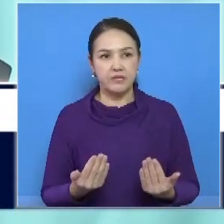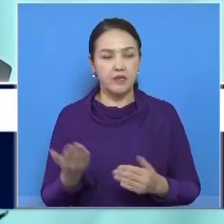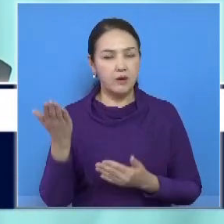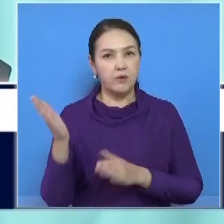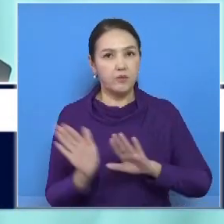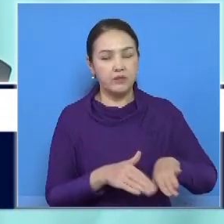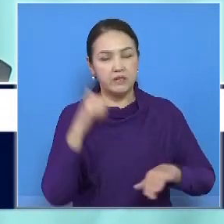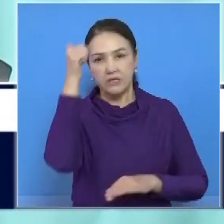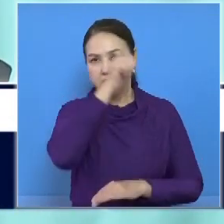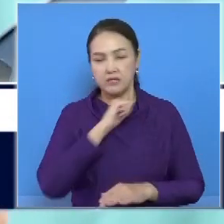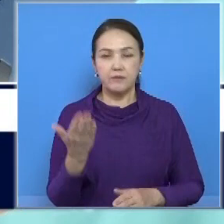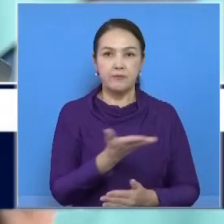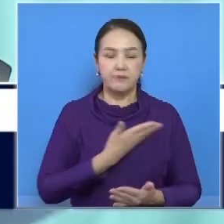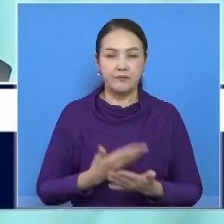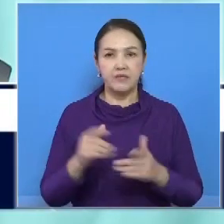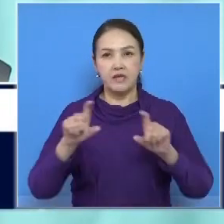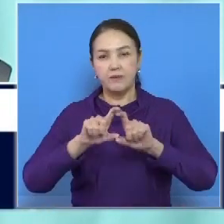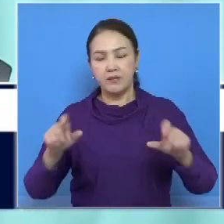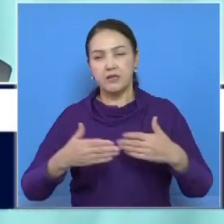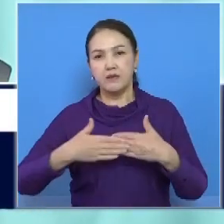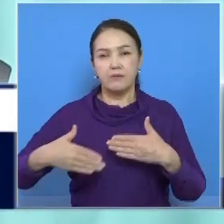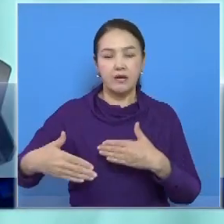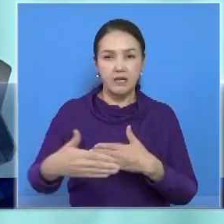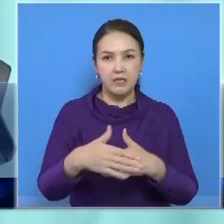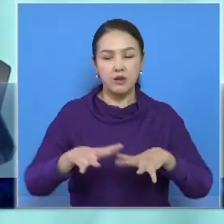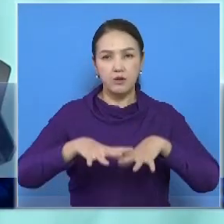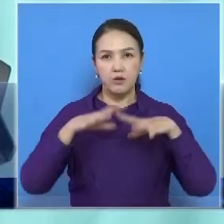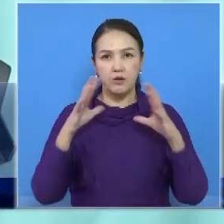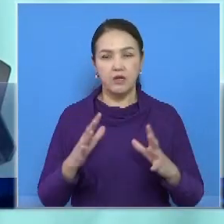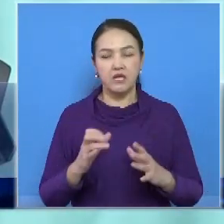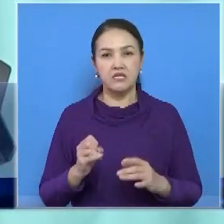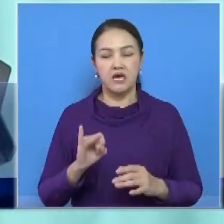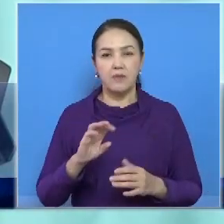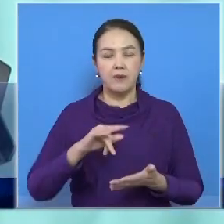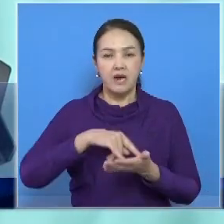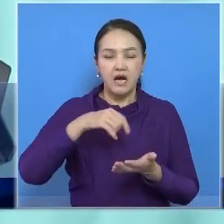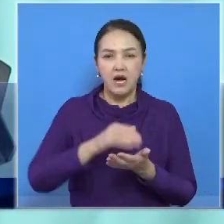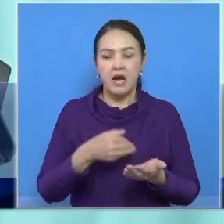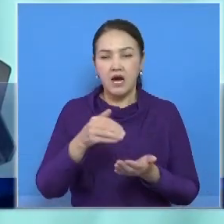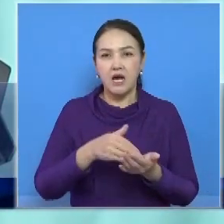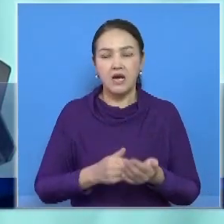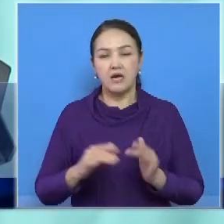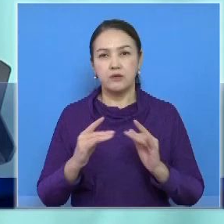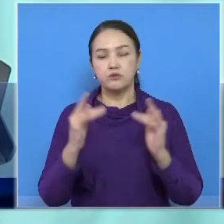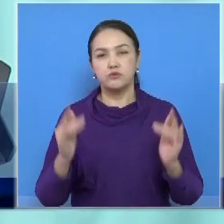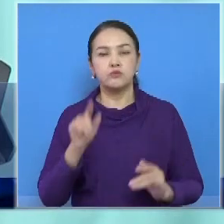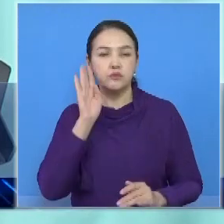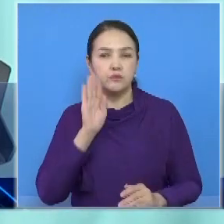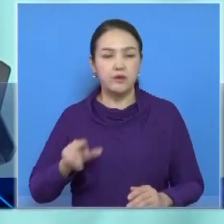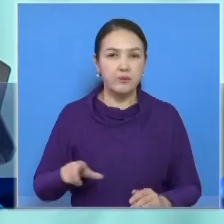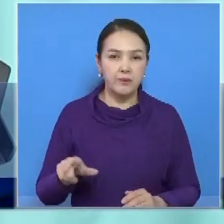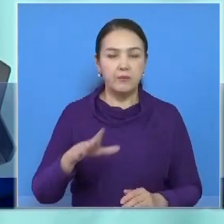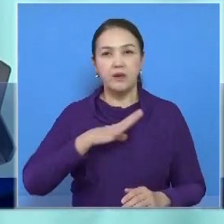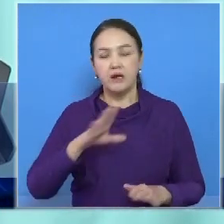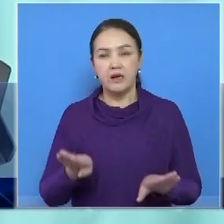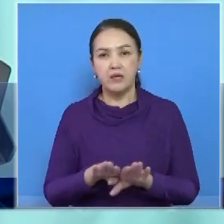біздер мектептің артында үлкен дамбы қазып, суды бөгет жасаған болатынбыз. Алайда